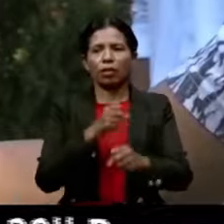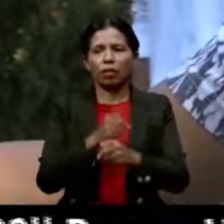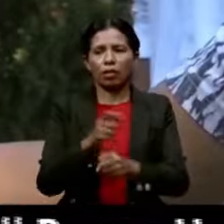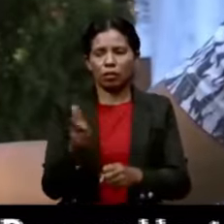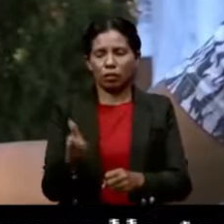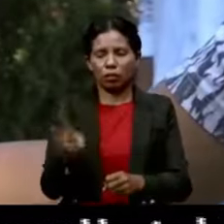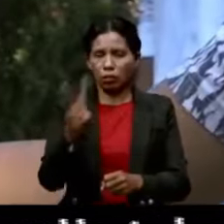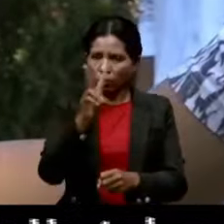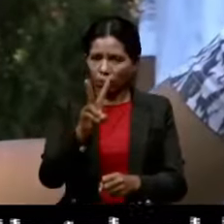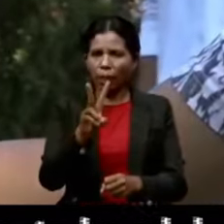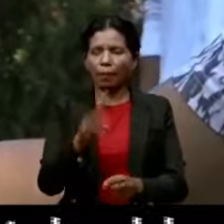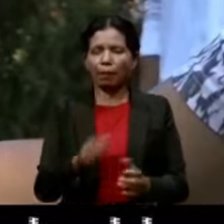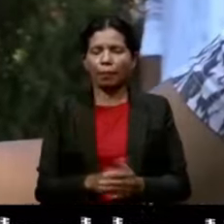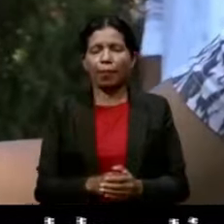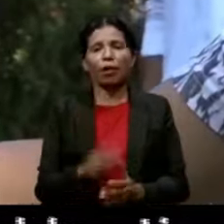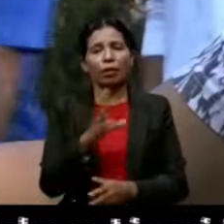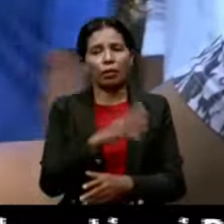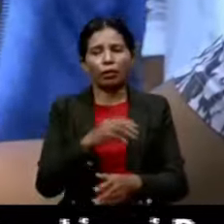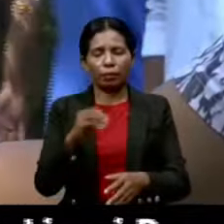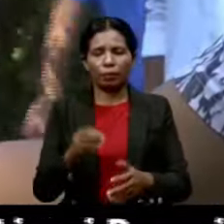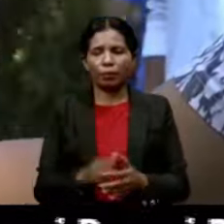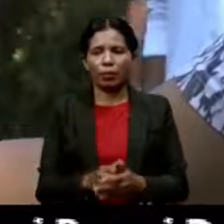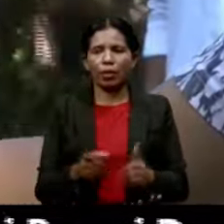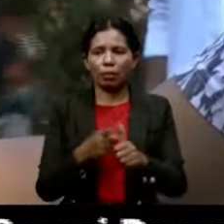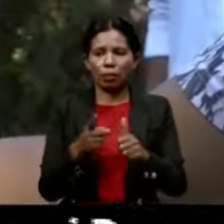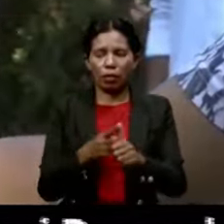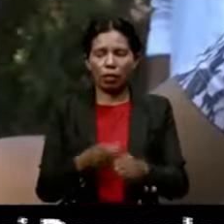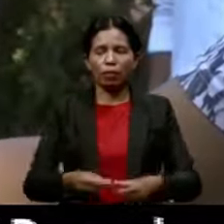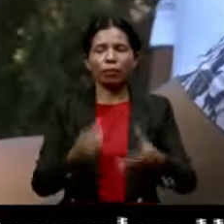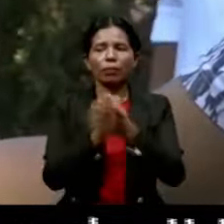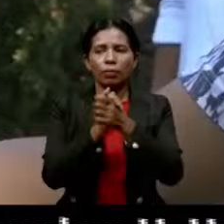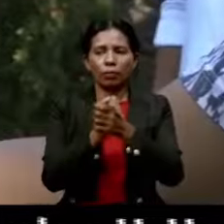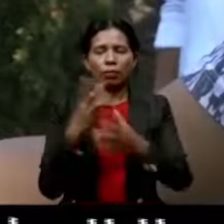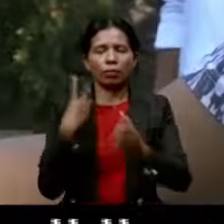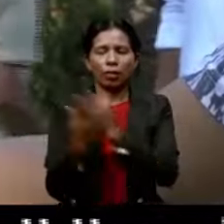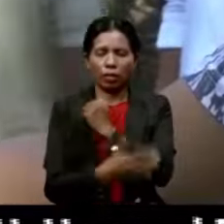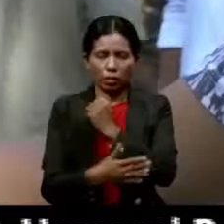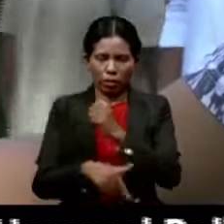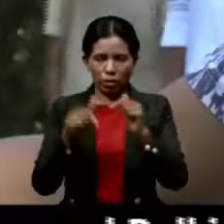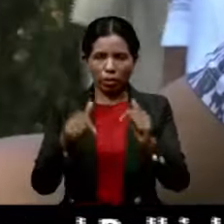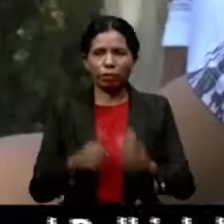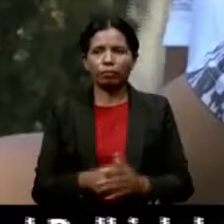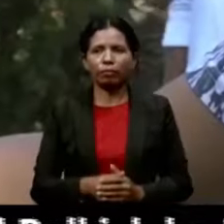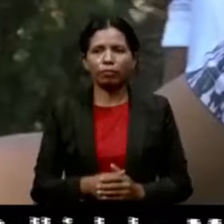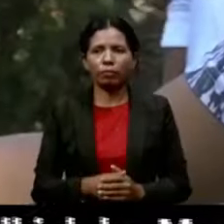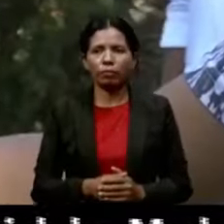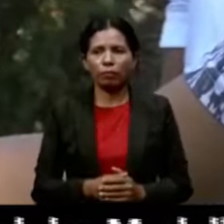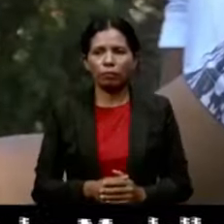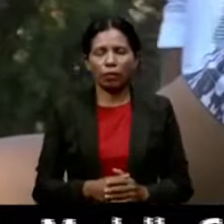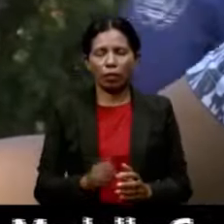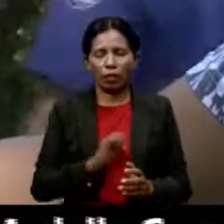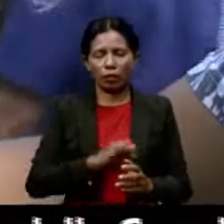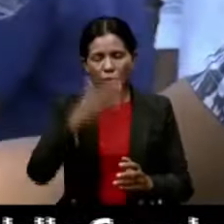ruano luresin rua e primeiro, parabéns, vai ter rain, rai do vem dané. No la luha